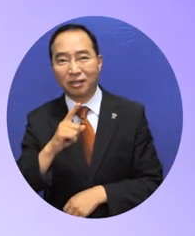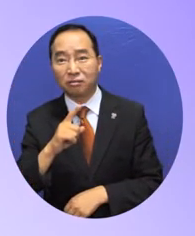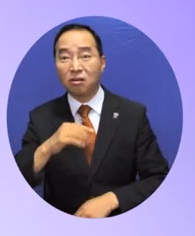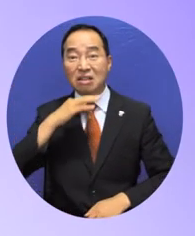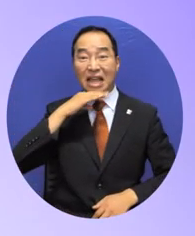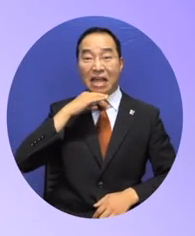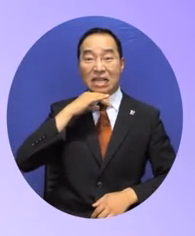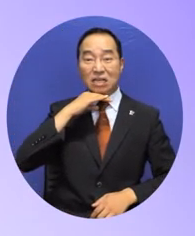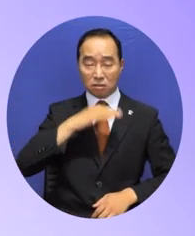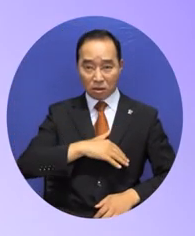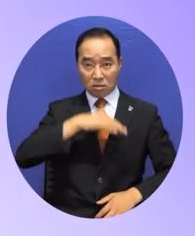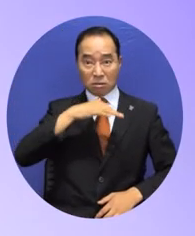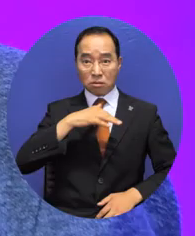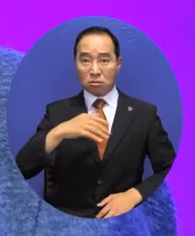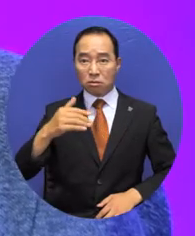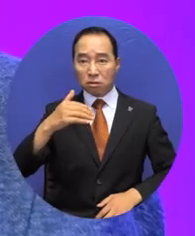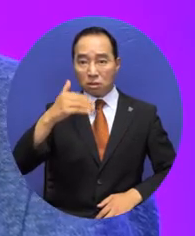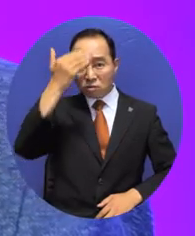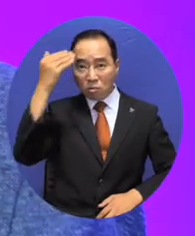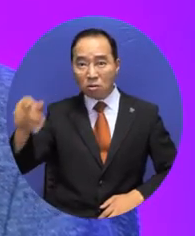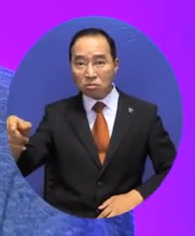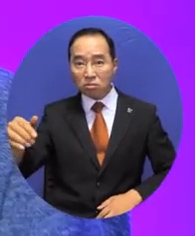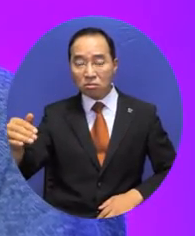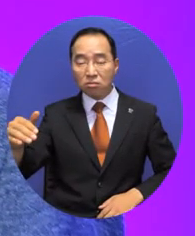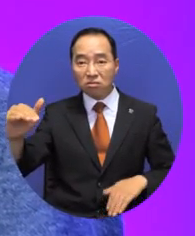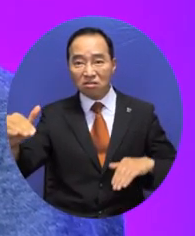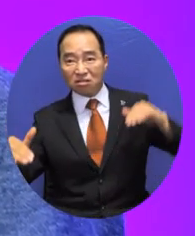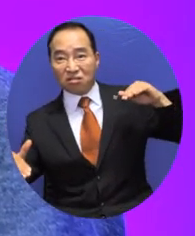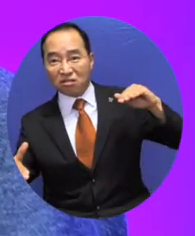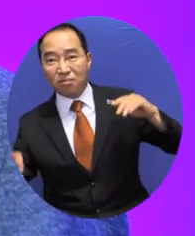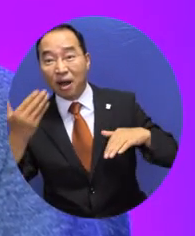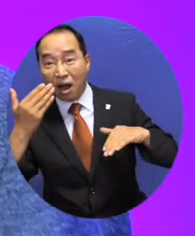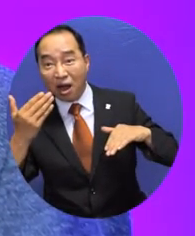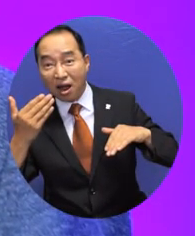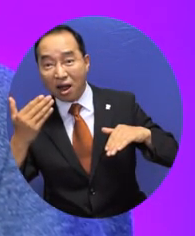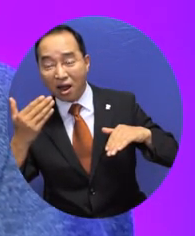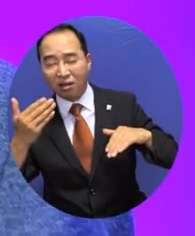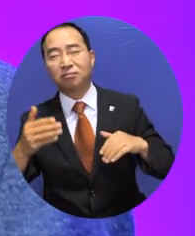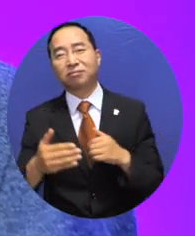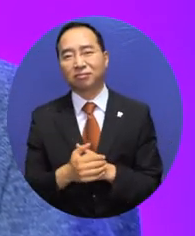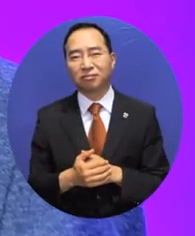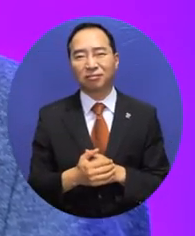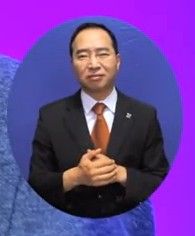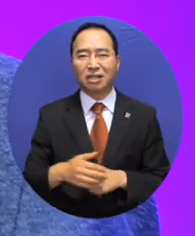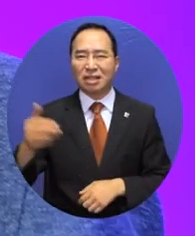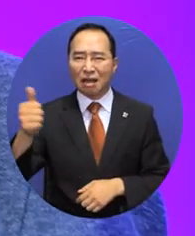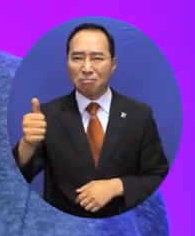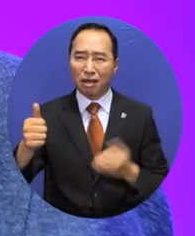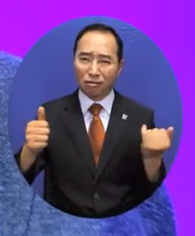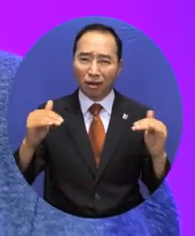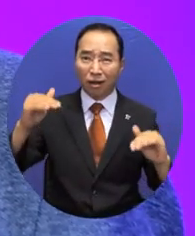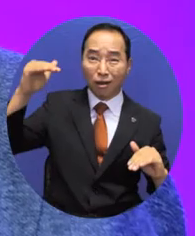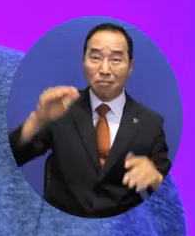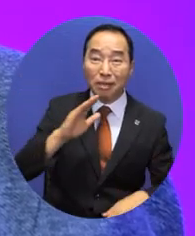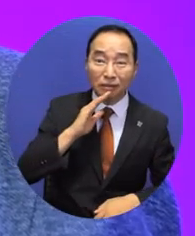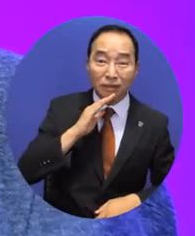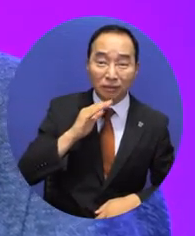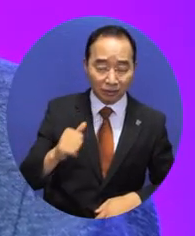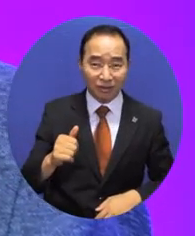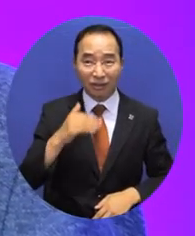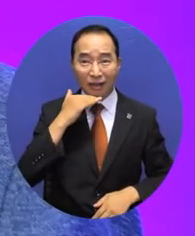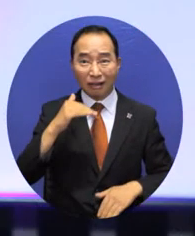권력으로 작동하기 때문입니다. 여기에서 보듯이 나이라든지 사회적 지위, 지식의 정도, 자본력